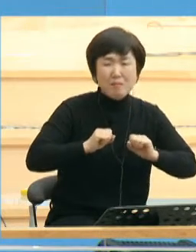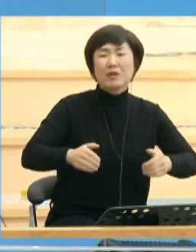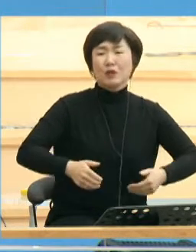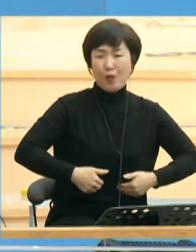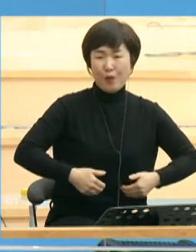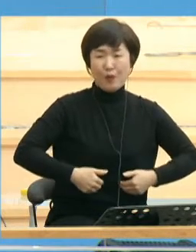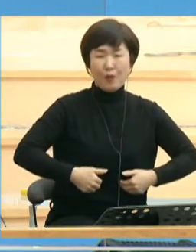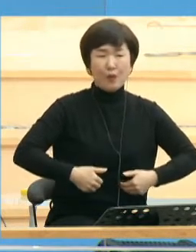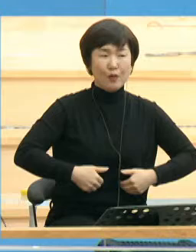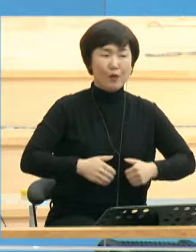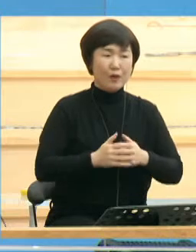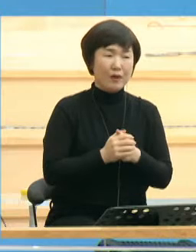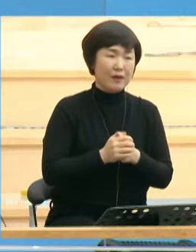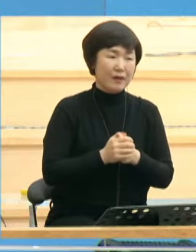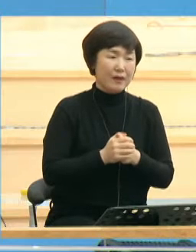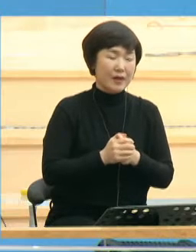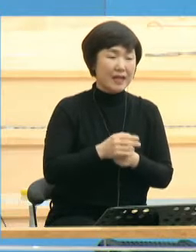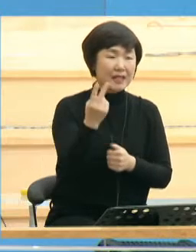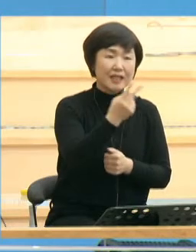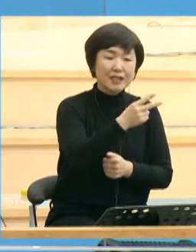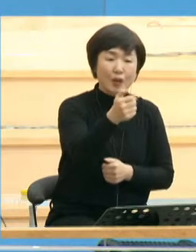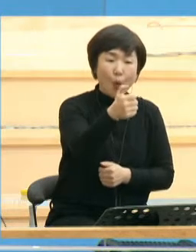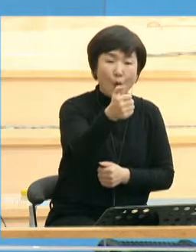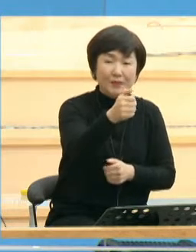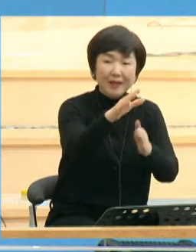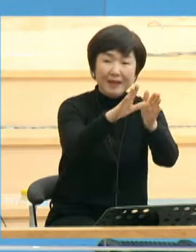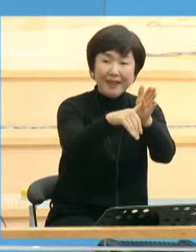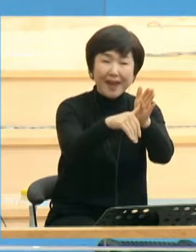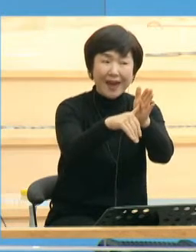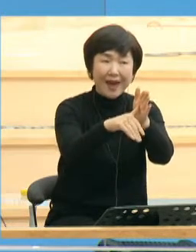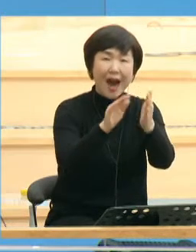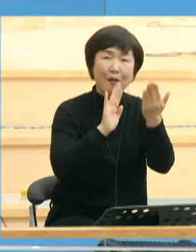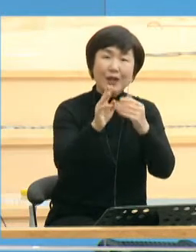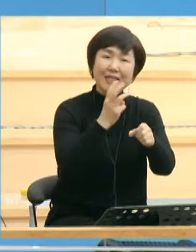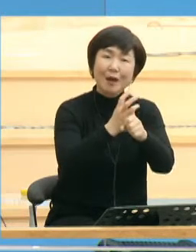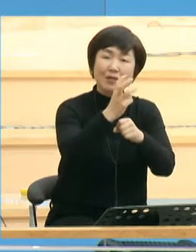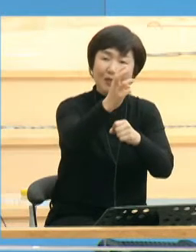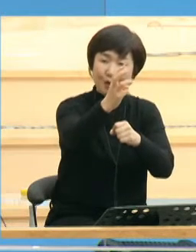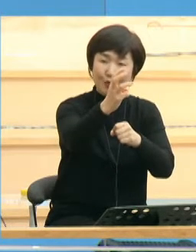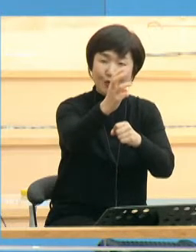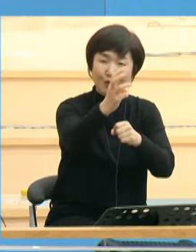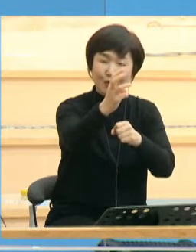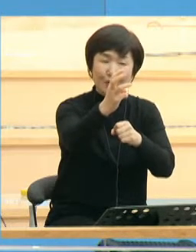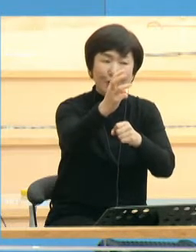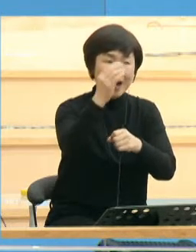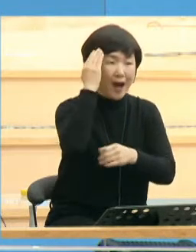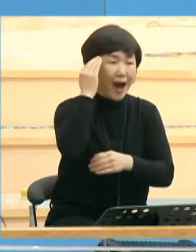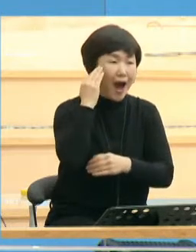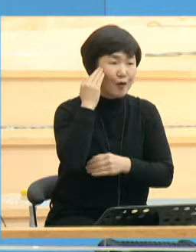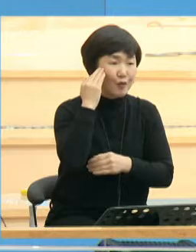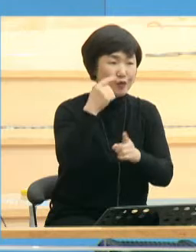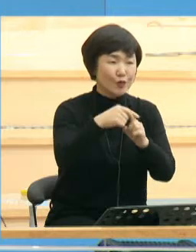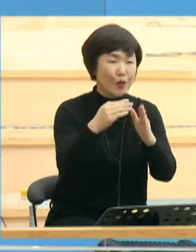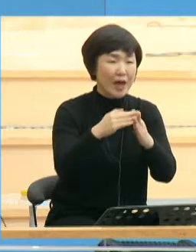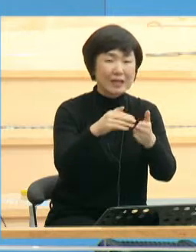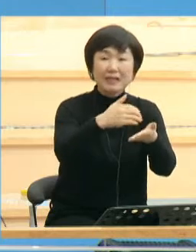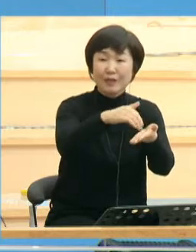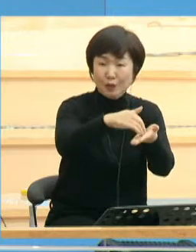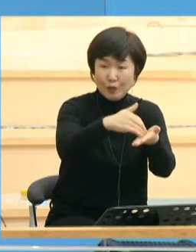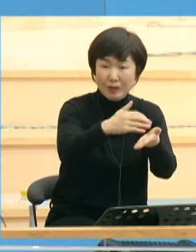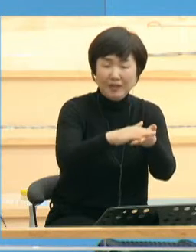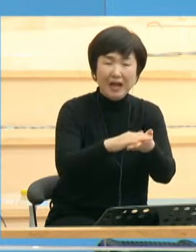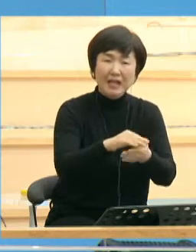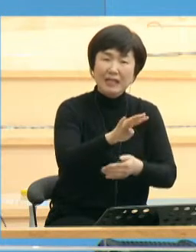의 체계 봄 이렇게 마음 2050 면이 배워 집니다 한국교회의 인구는 많게는 400만